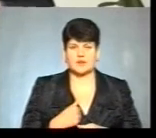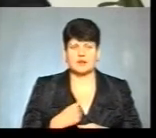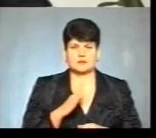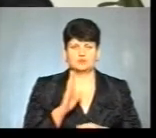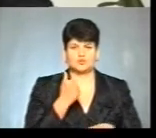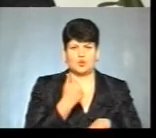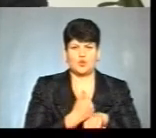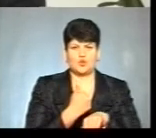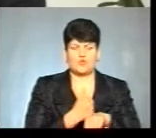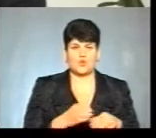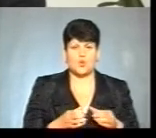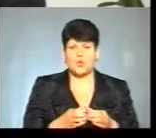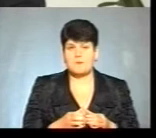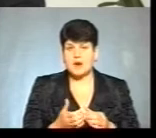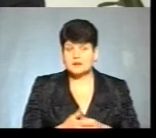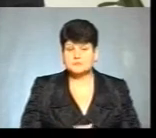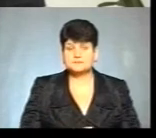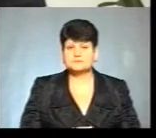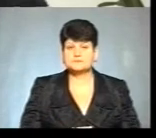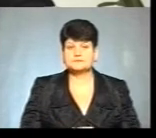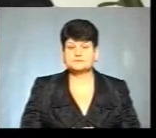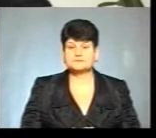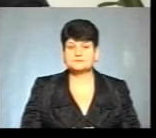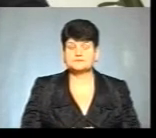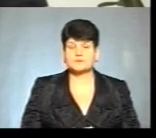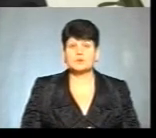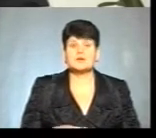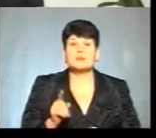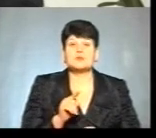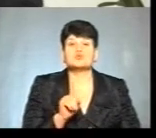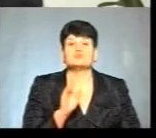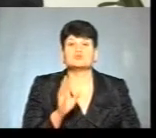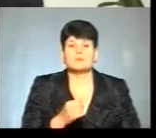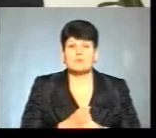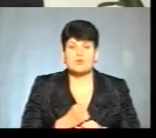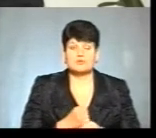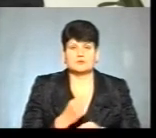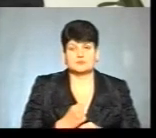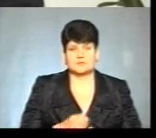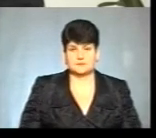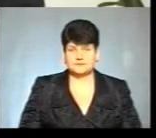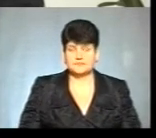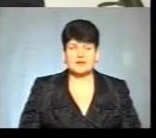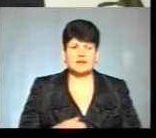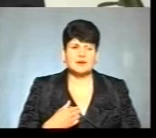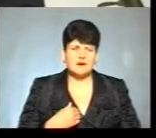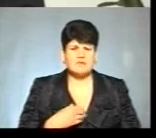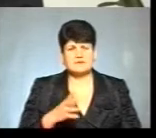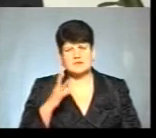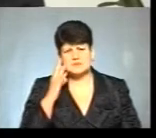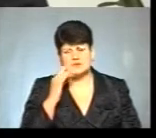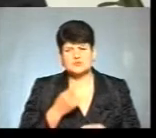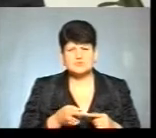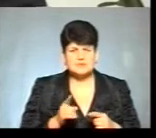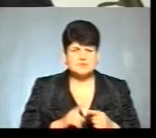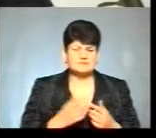стану головою громади, значить, і от ми щось там будемо пробували зробити. Я рахую, що це ну такий